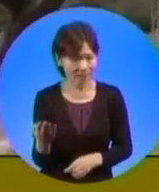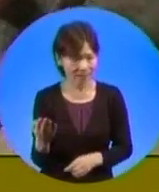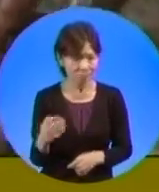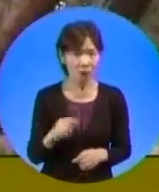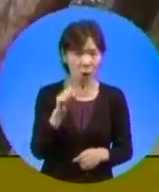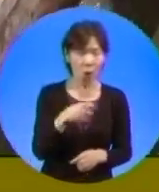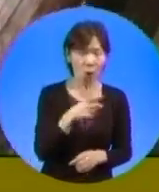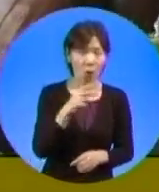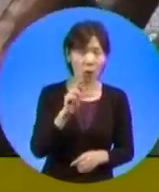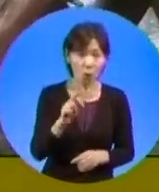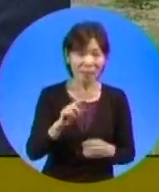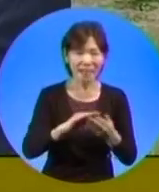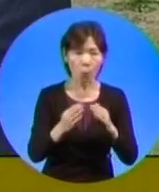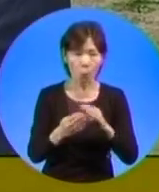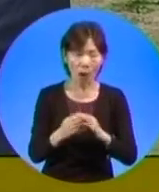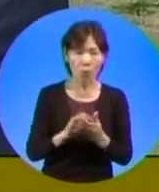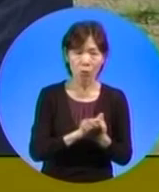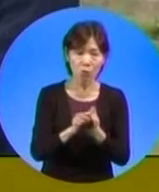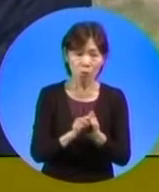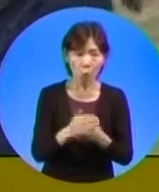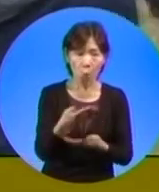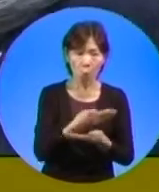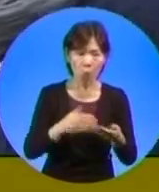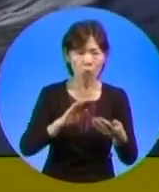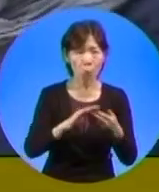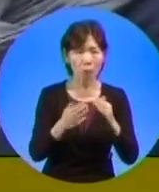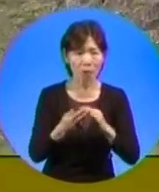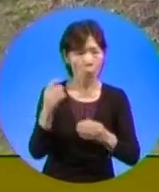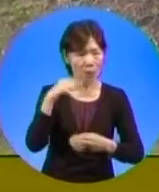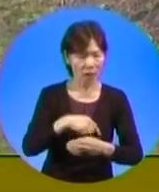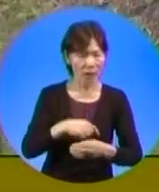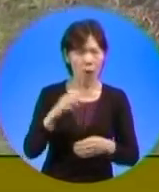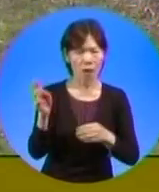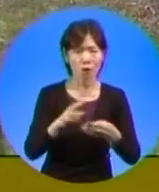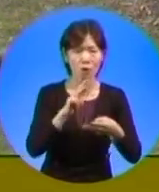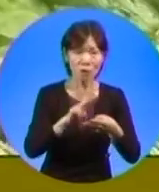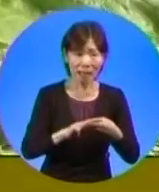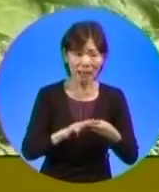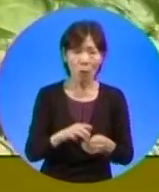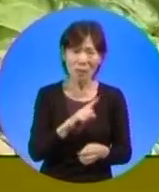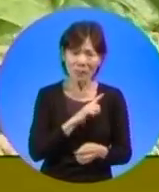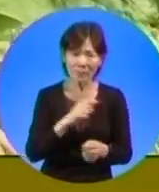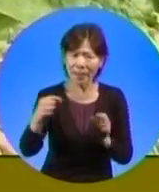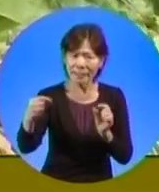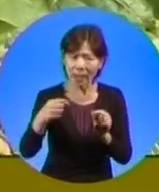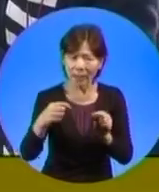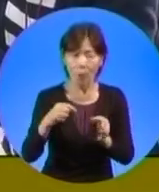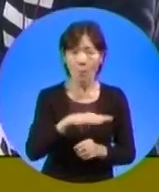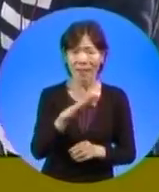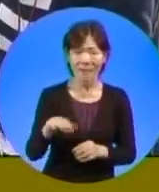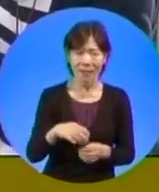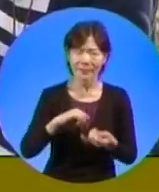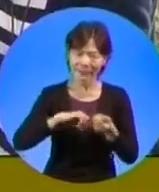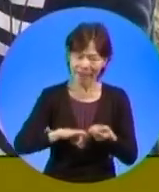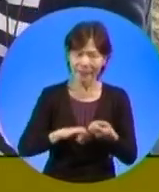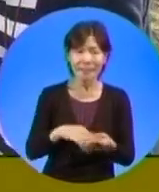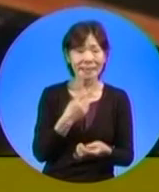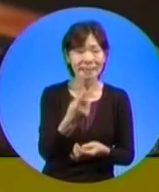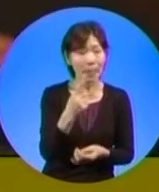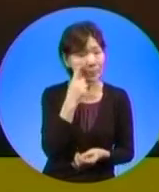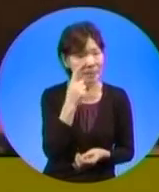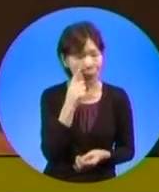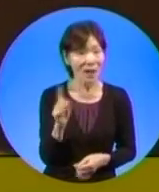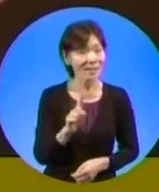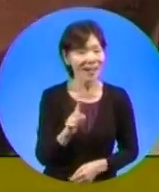交流都市の中では吹田に一番近い野瀬町、皆さんもぜひ訪れてみてくださいね。